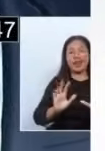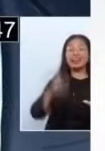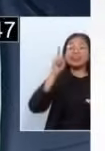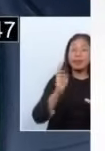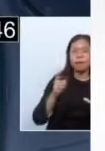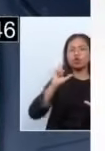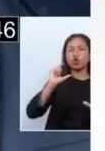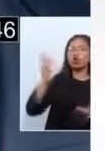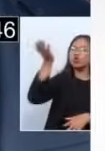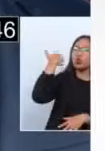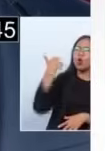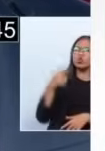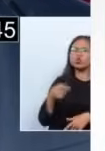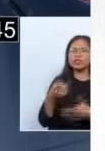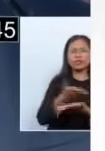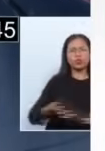ketika bicara tentang konteks